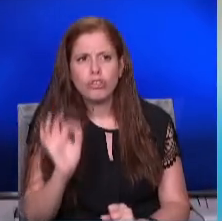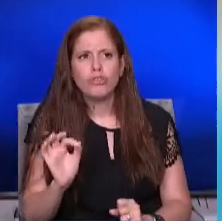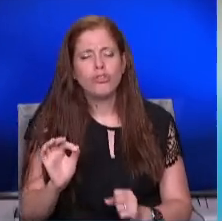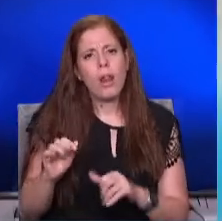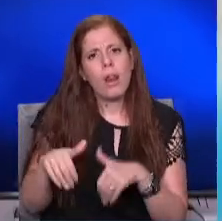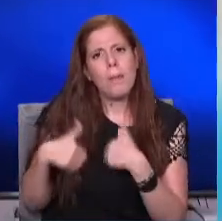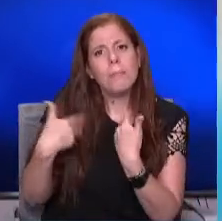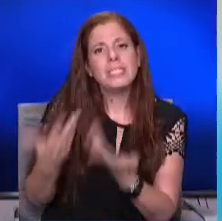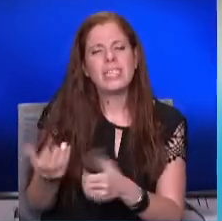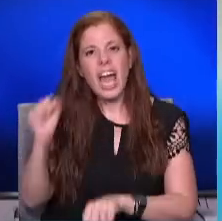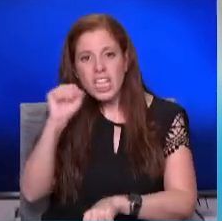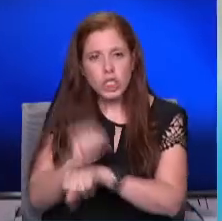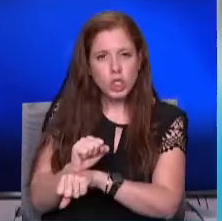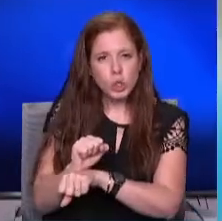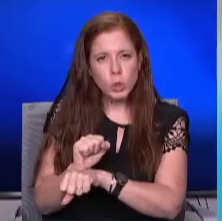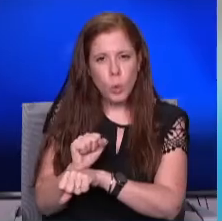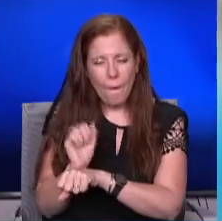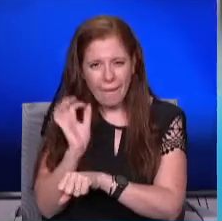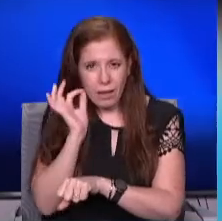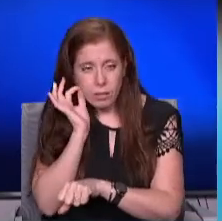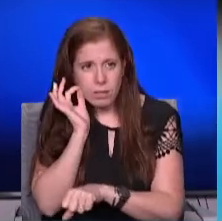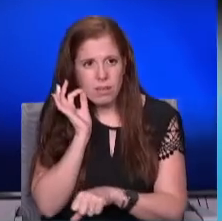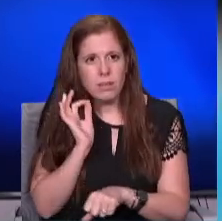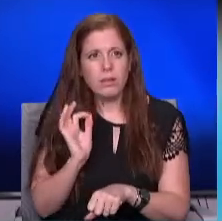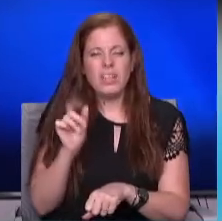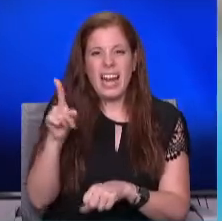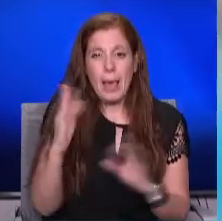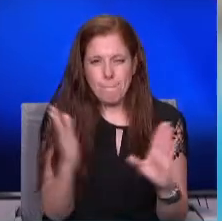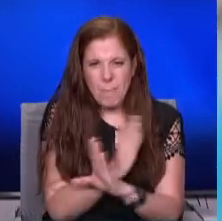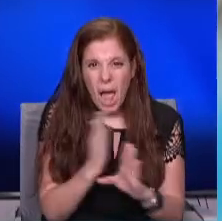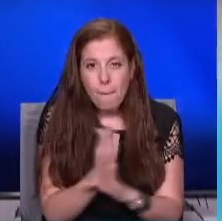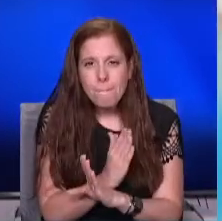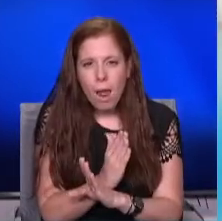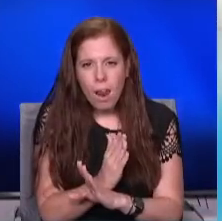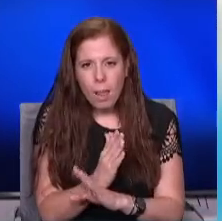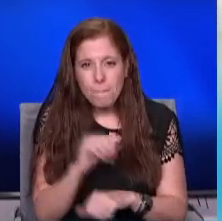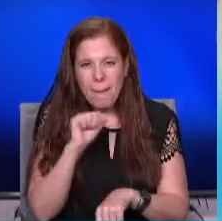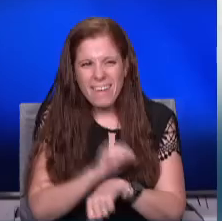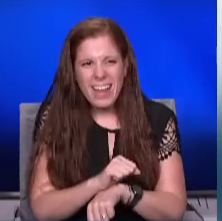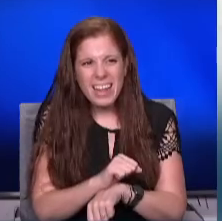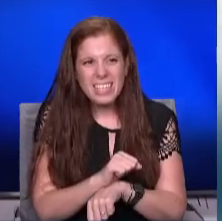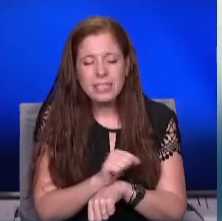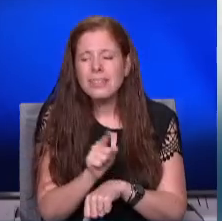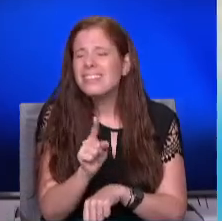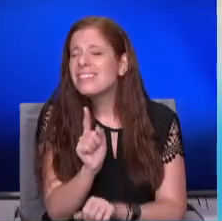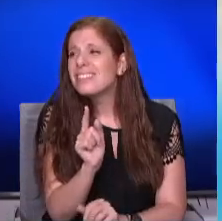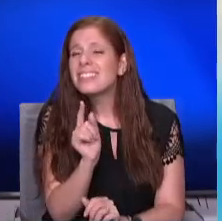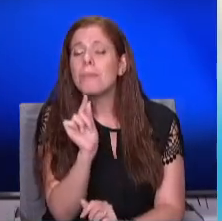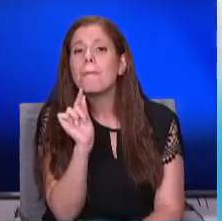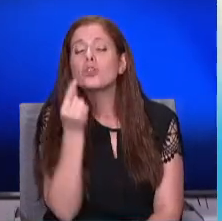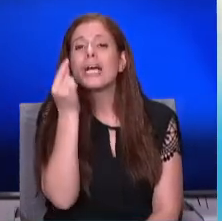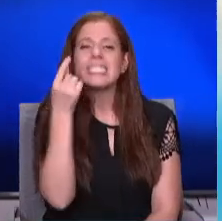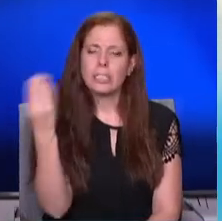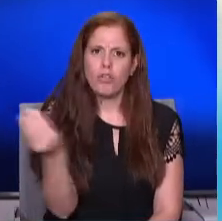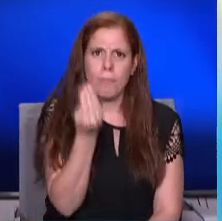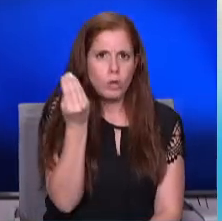סוהרת לידיו המגואלות בדם של מחבל בכלא הוא קצה קרחון. ידנו